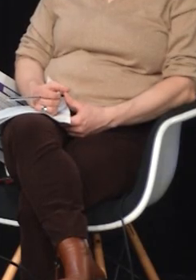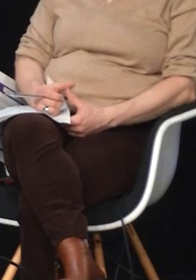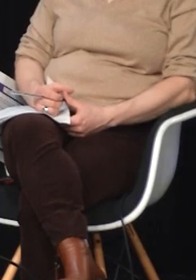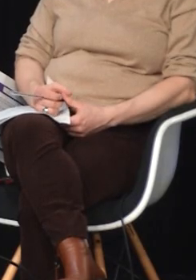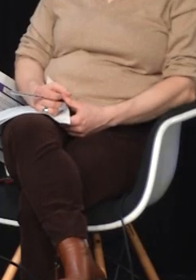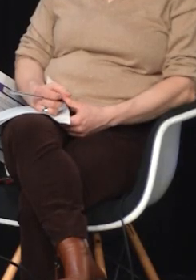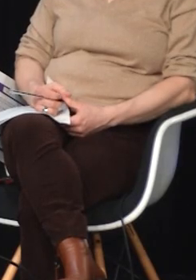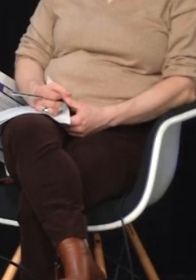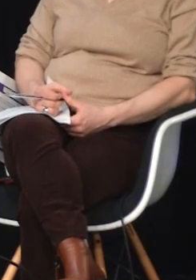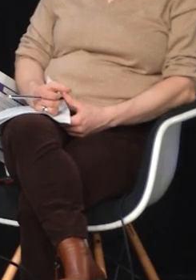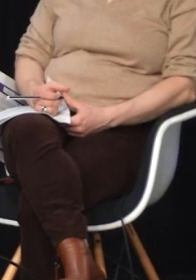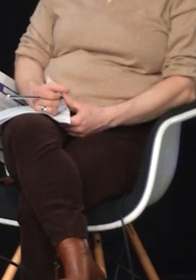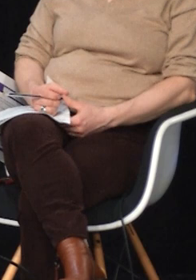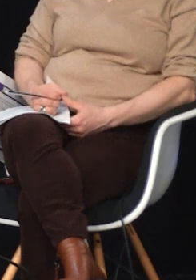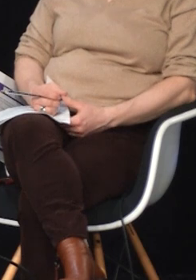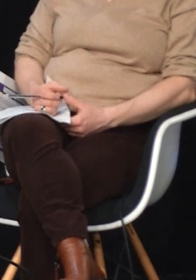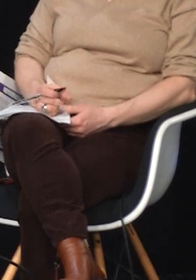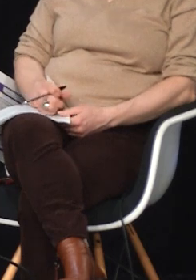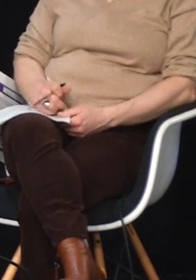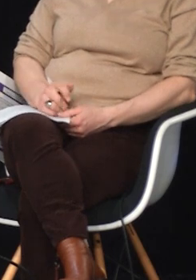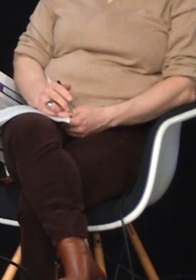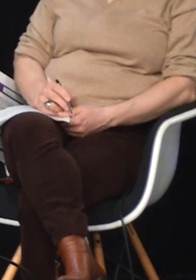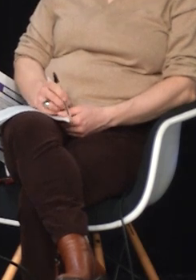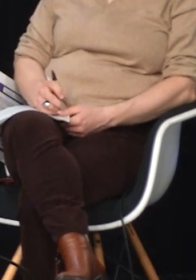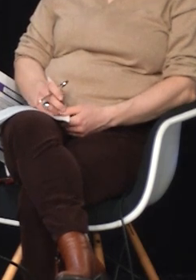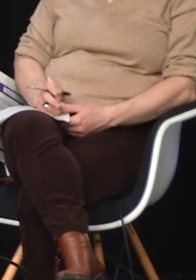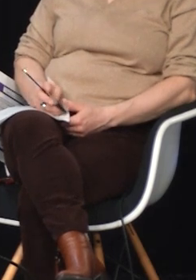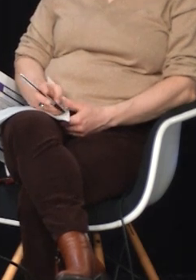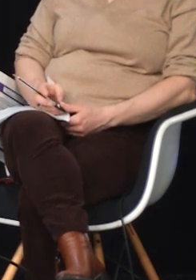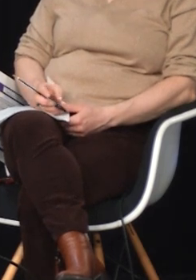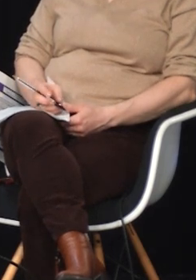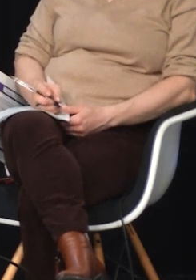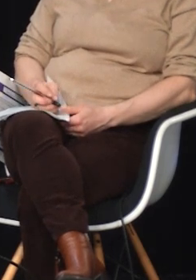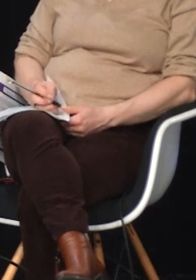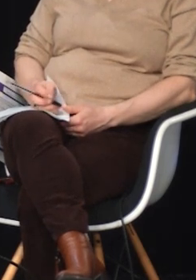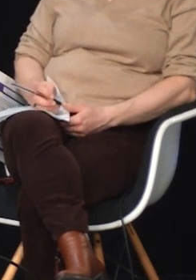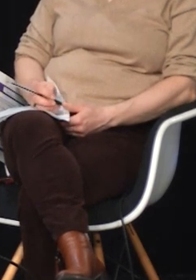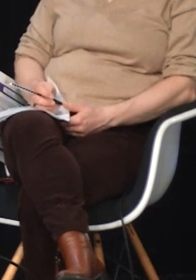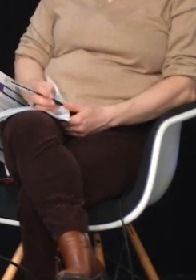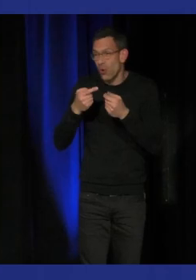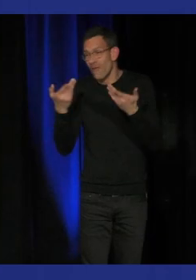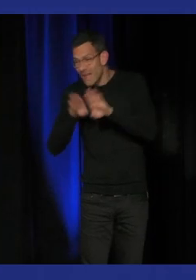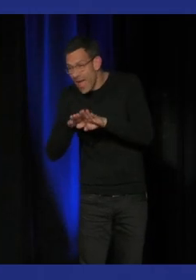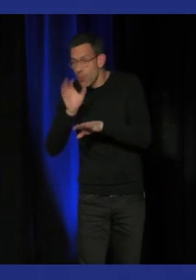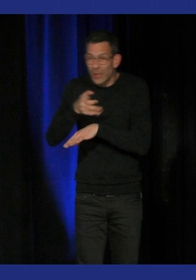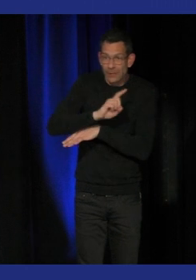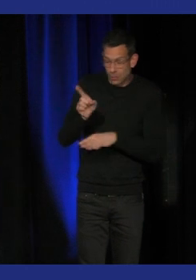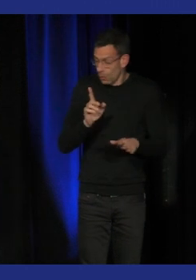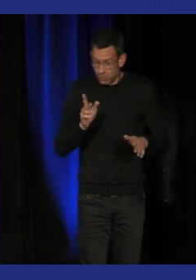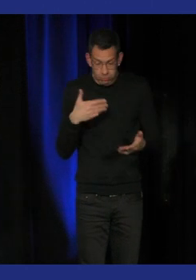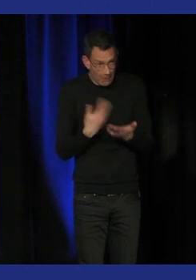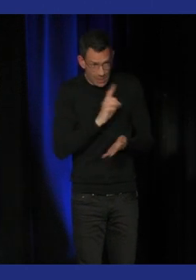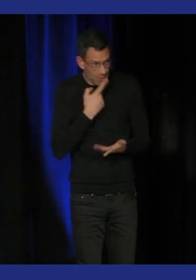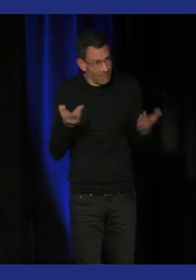traités qui vont dans ce sens. Donc en fait, c'est plus un débat de savoir si on doit les fermer ou pas. Les questions, c'est comment on fait,